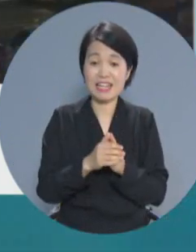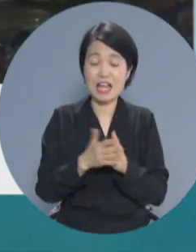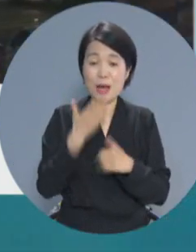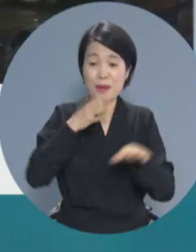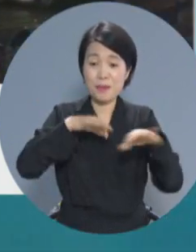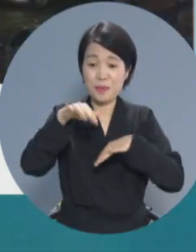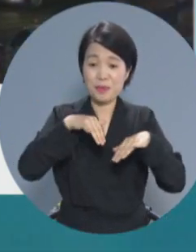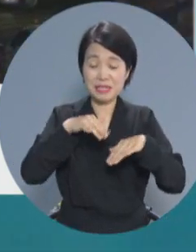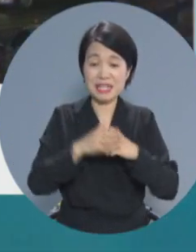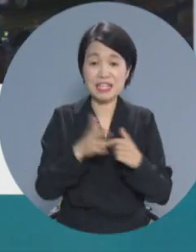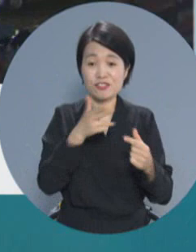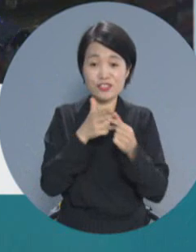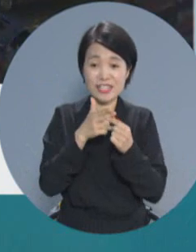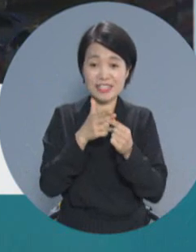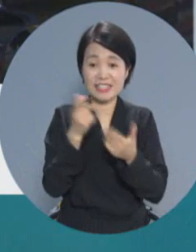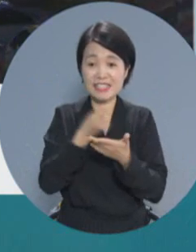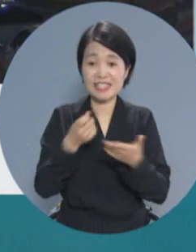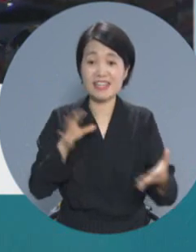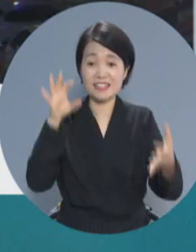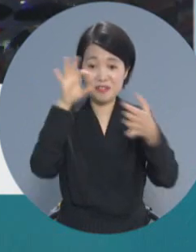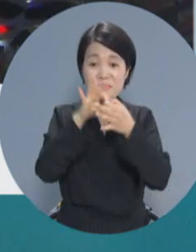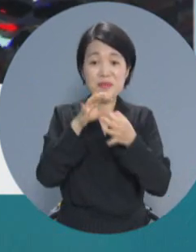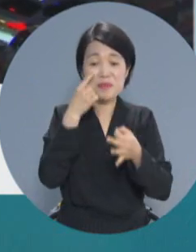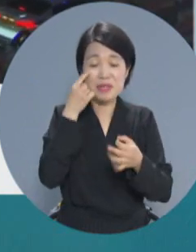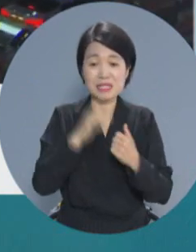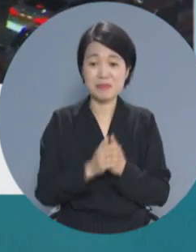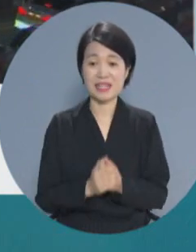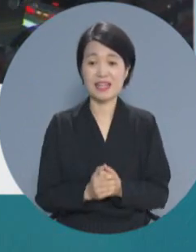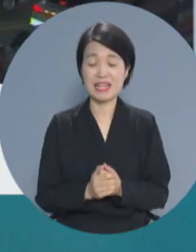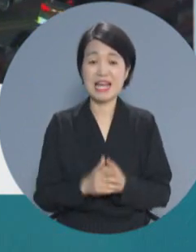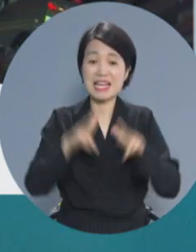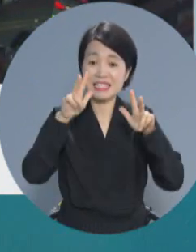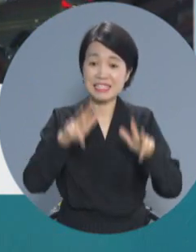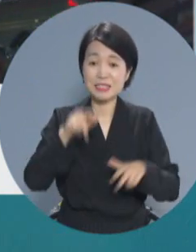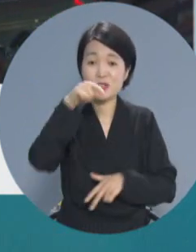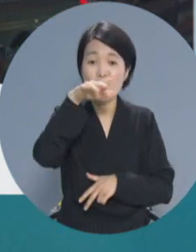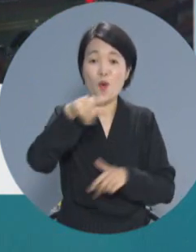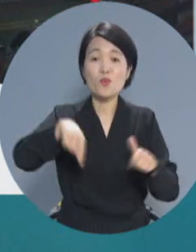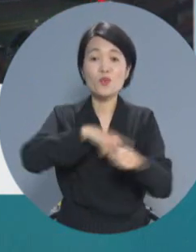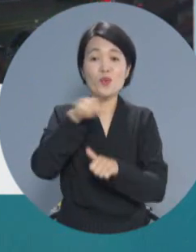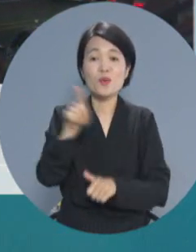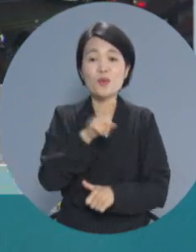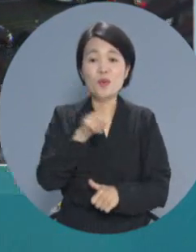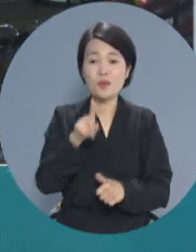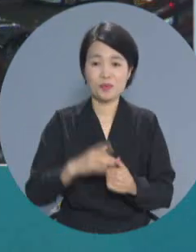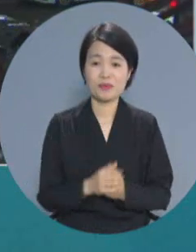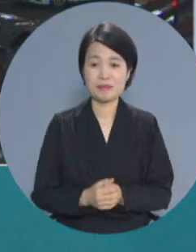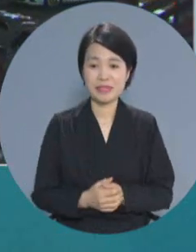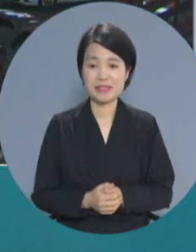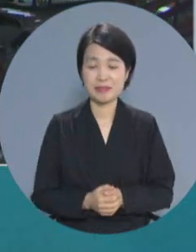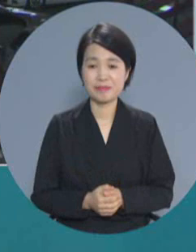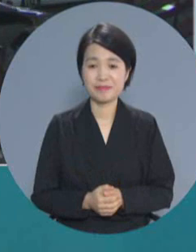낭만포차거리에 나가 있는 취재기자 연결해보겠습니다. 강서연 기자, 지금 그곳 분위기 어떤가요?